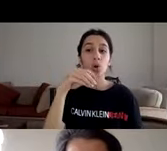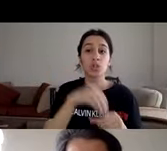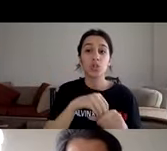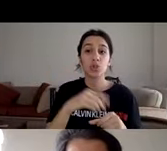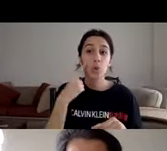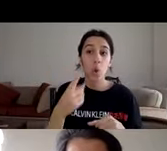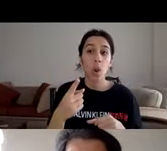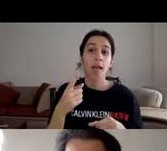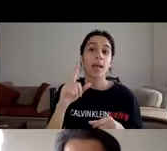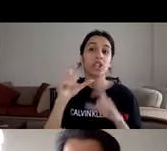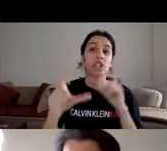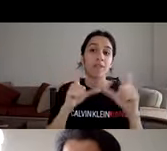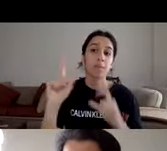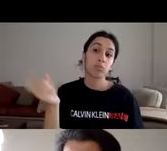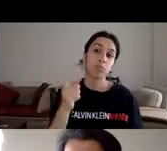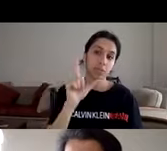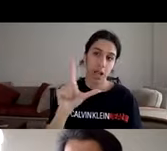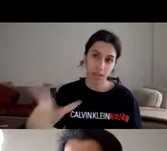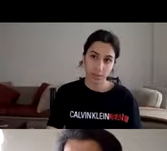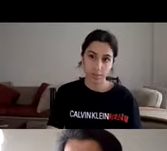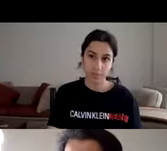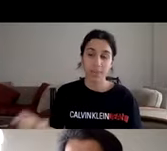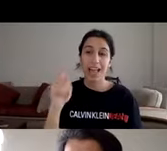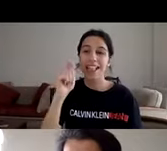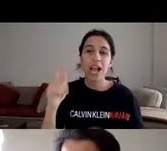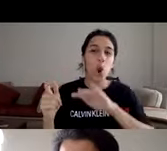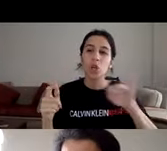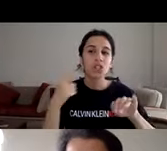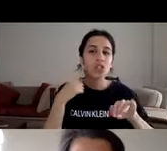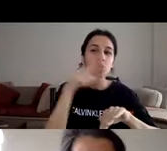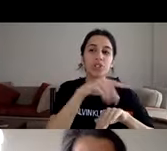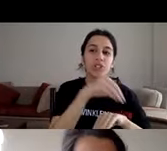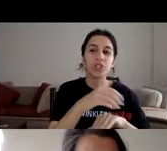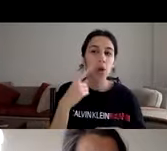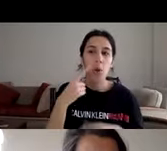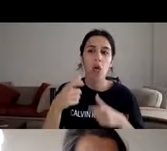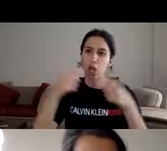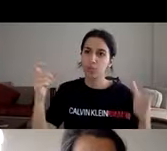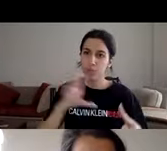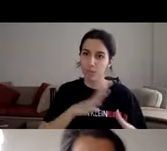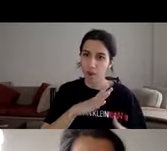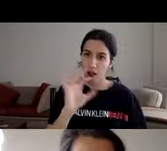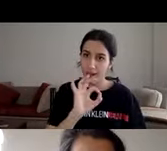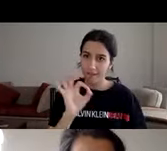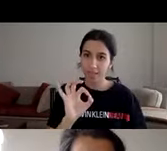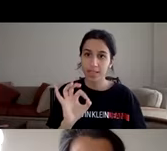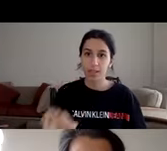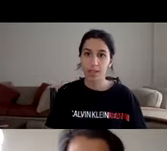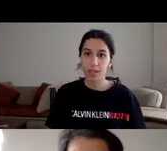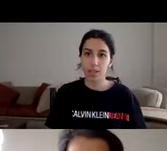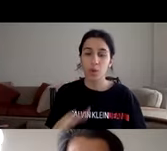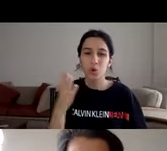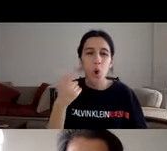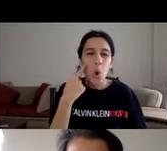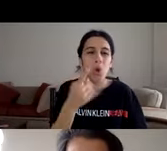cevaplar bulmalıyız. Bu arada tabii şeyi de söylemek gerek. Teknoloji tarafında da müthiş gelişmeler var şimdi. Bunun için bunları göstererek çok sunumu da